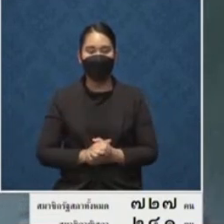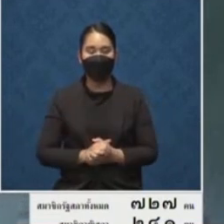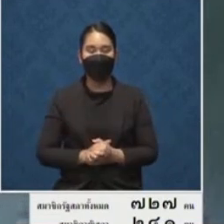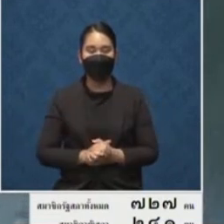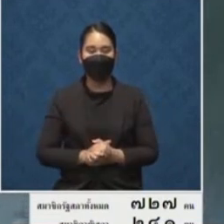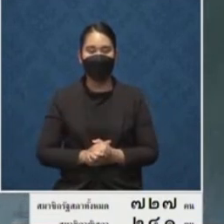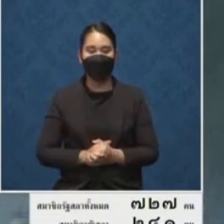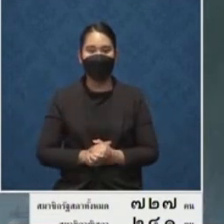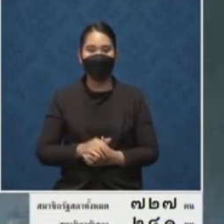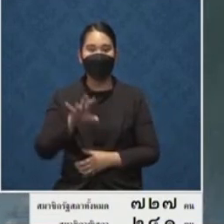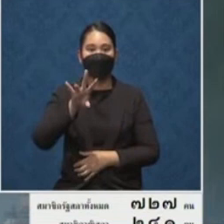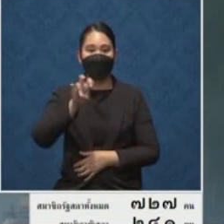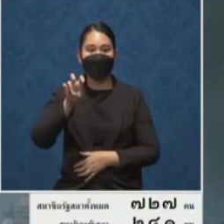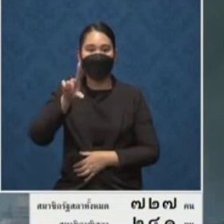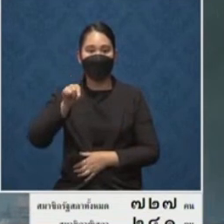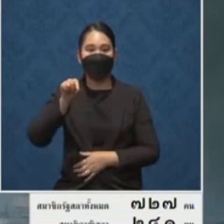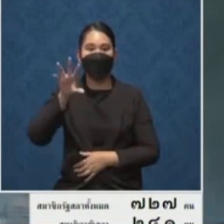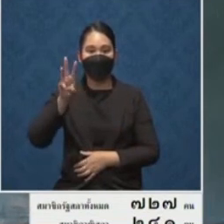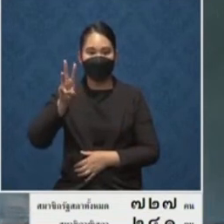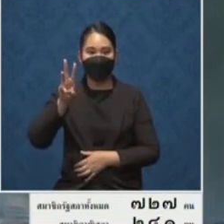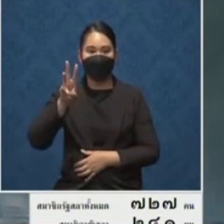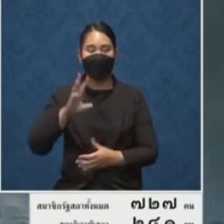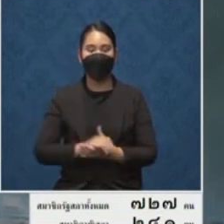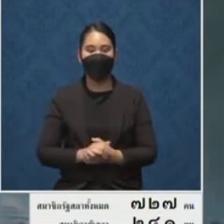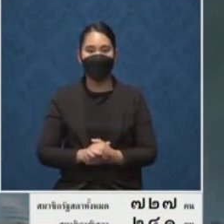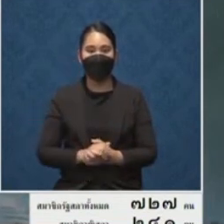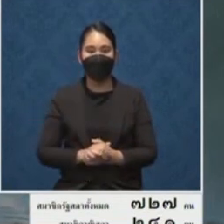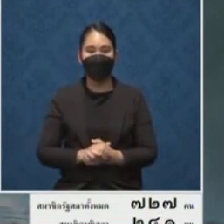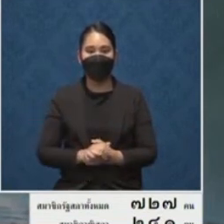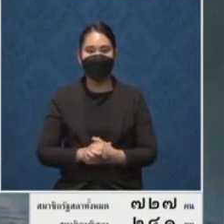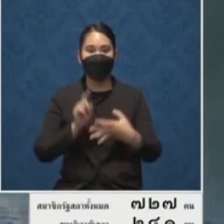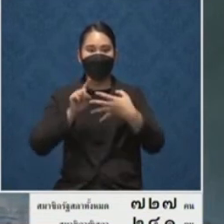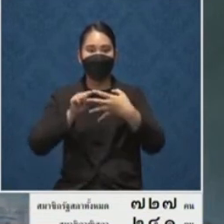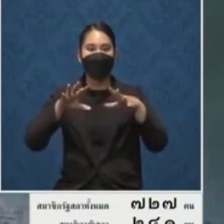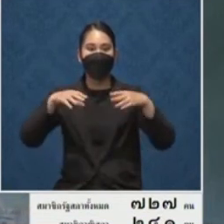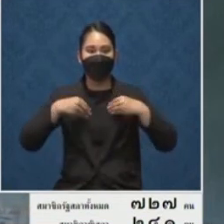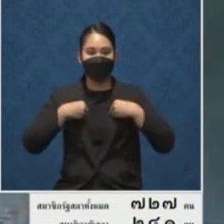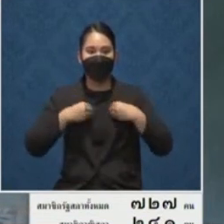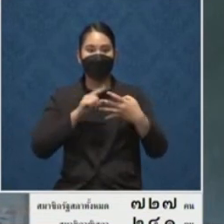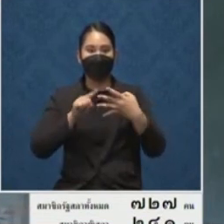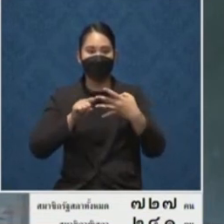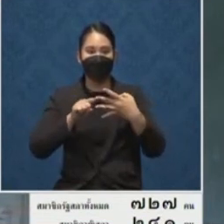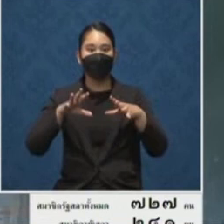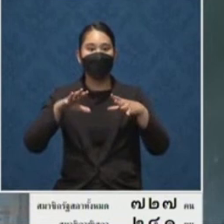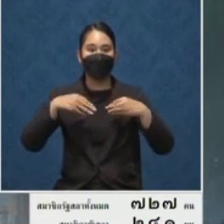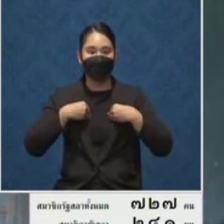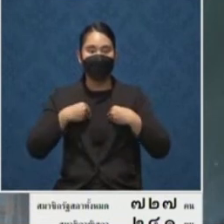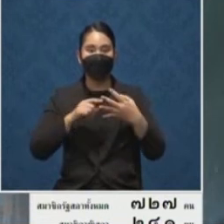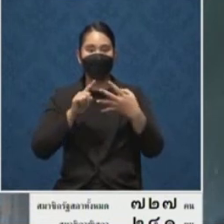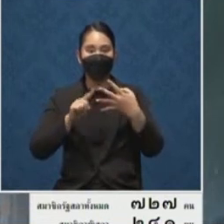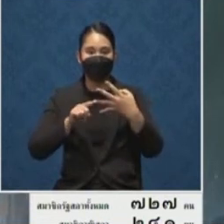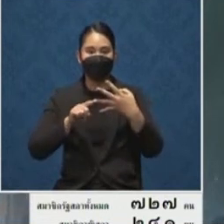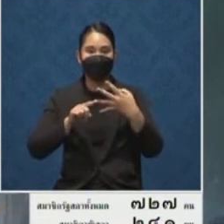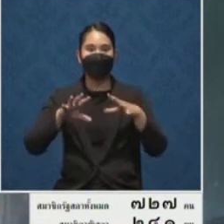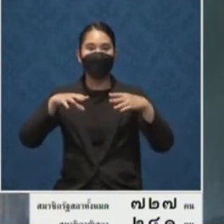ไม่รับหลักการ4ไม่รับหลักการ 726นายโอชิตเกียรติก้องชูชัย